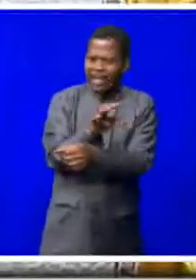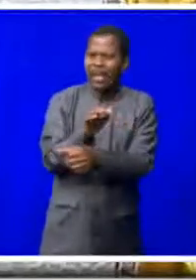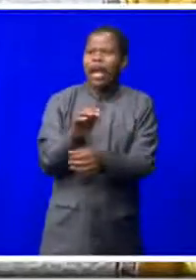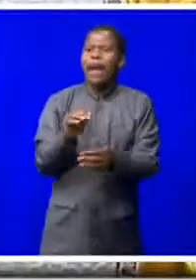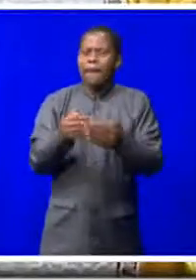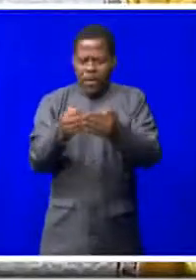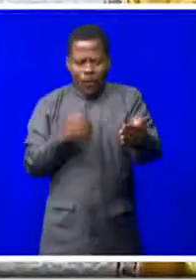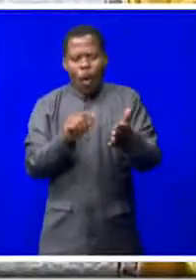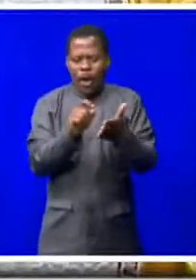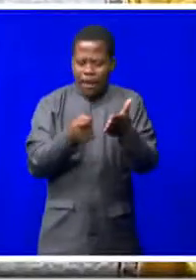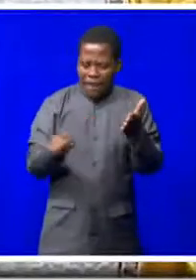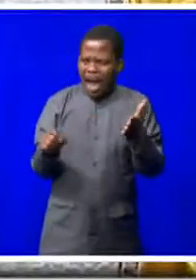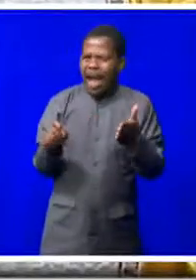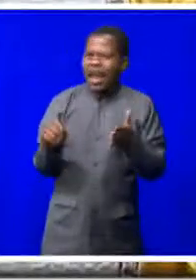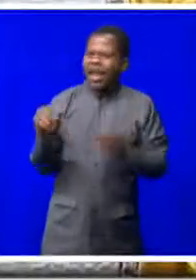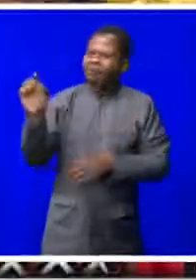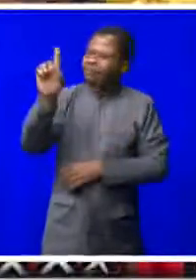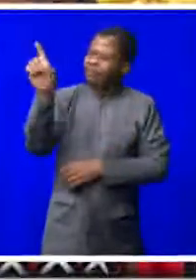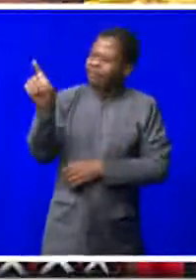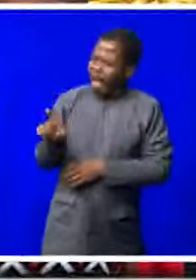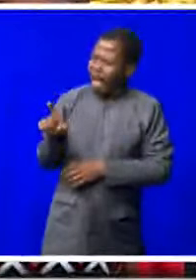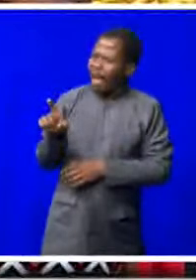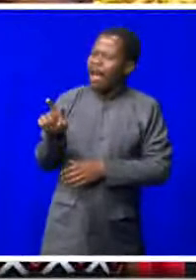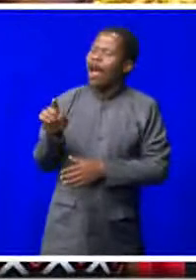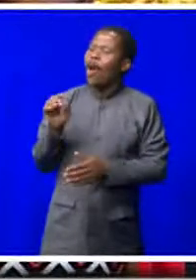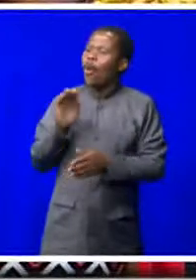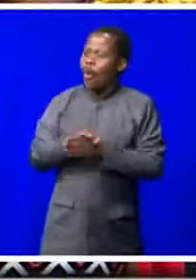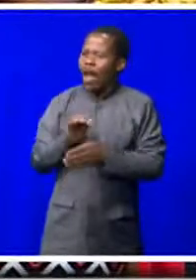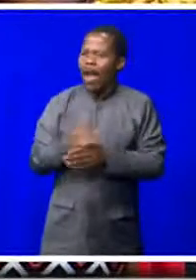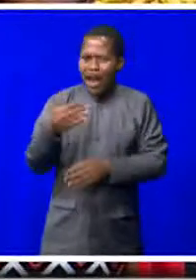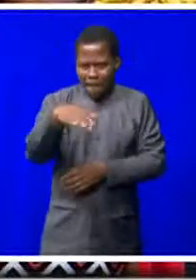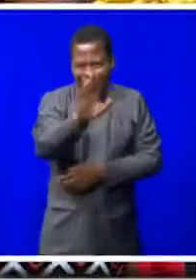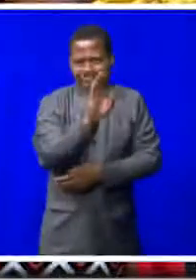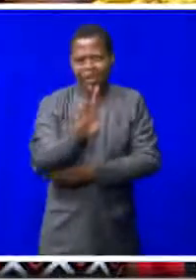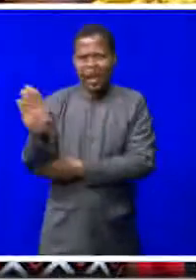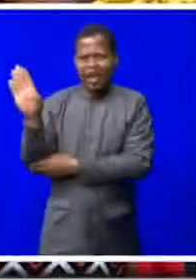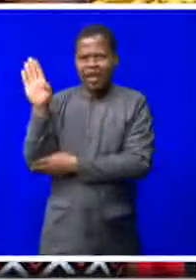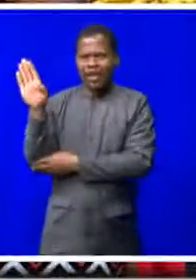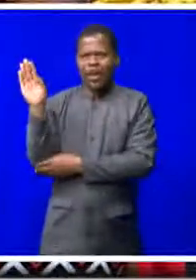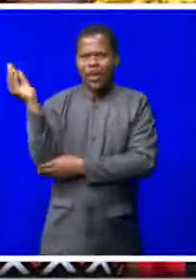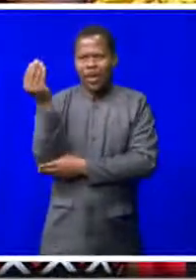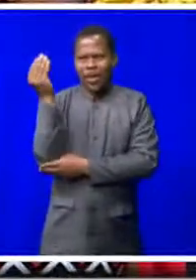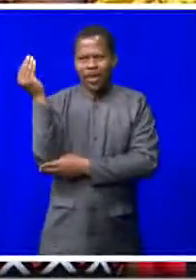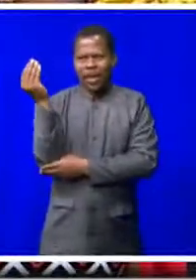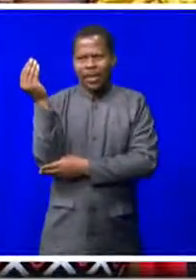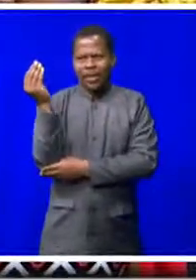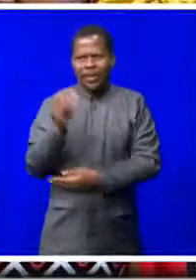ngaphambi kwekuthi tibhale bayethe kwenwa phakathi.